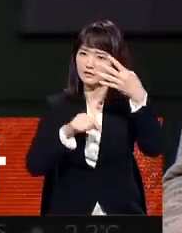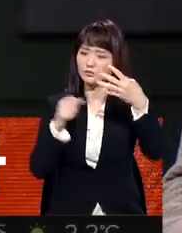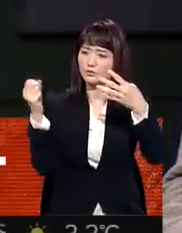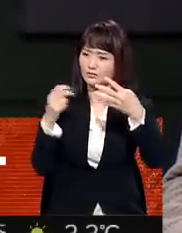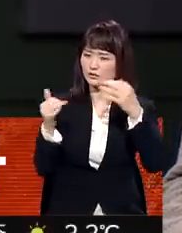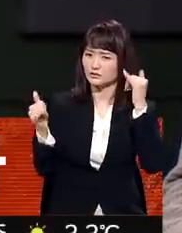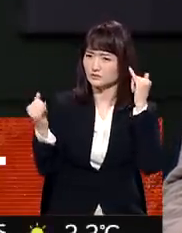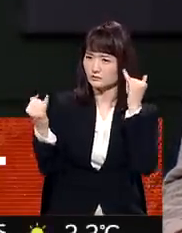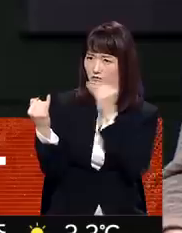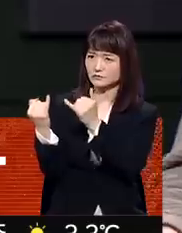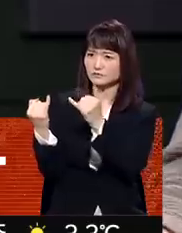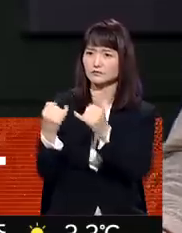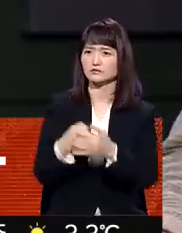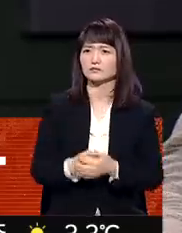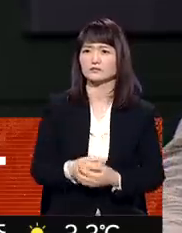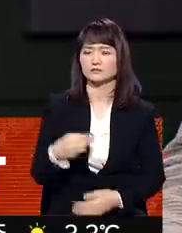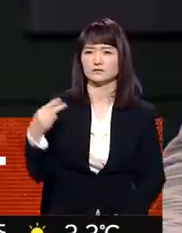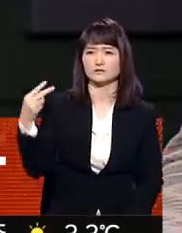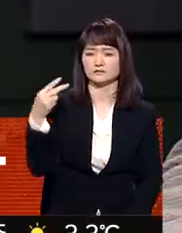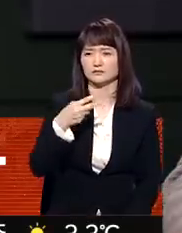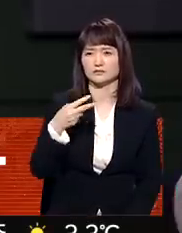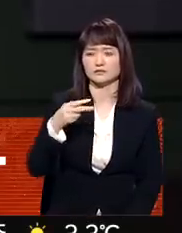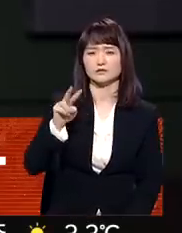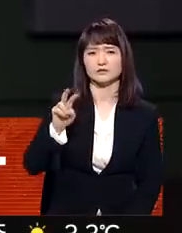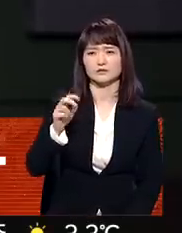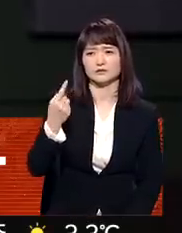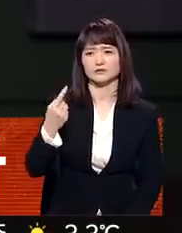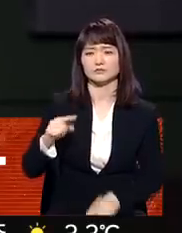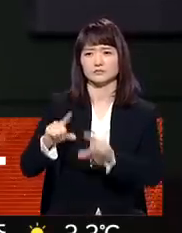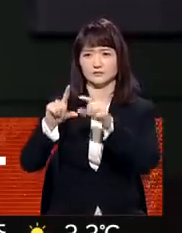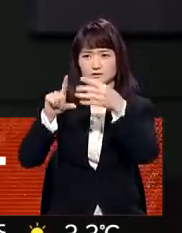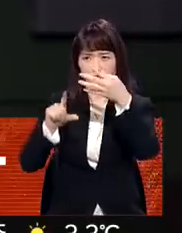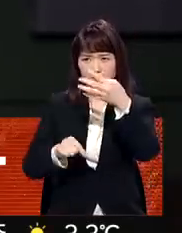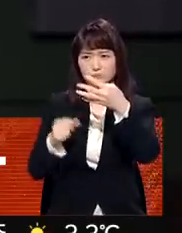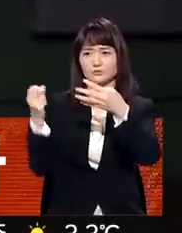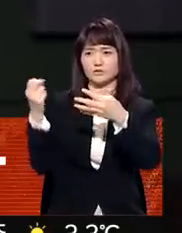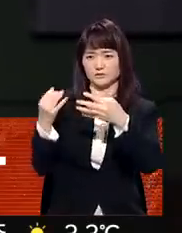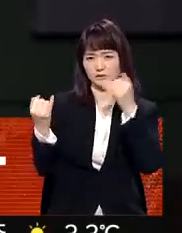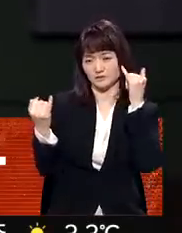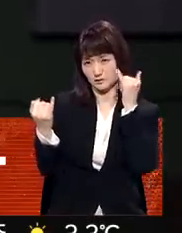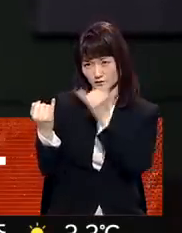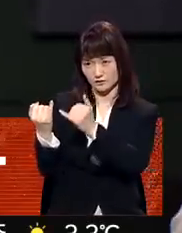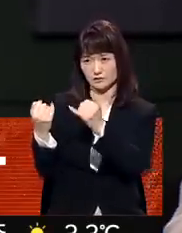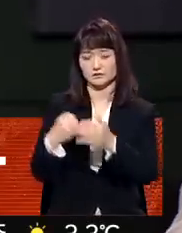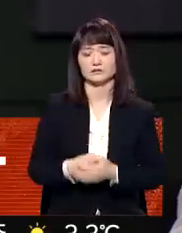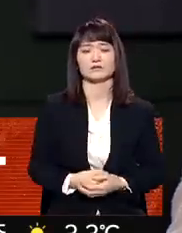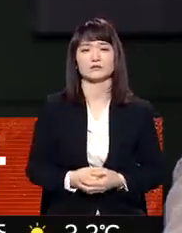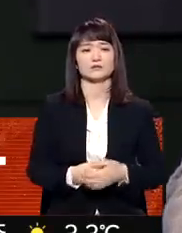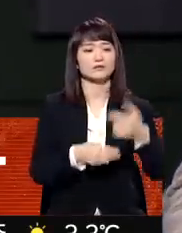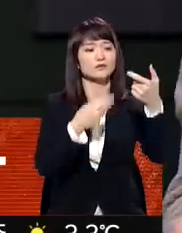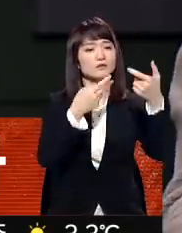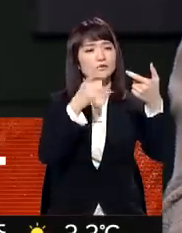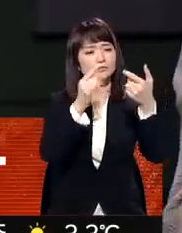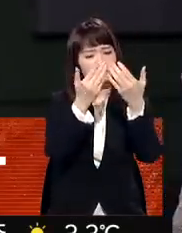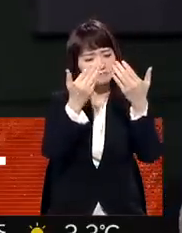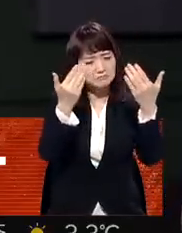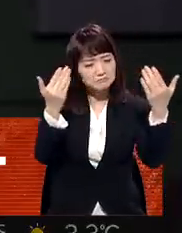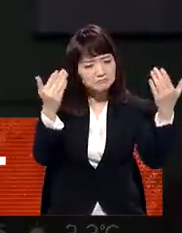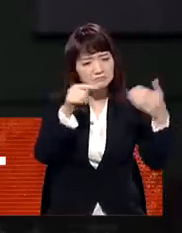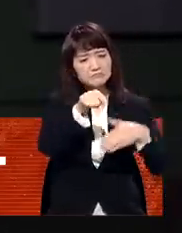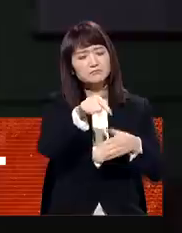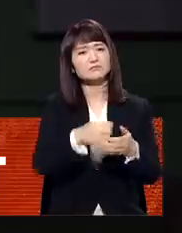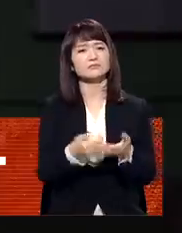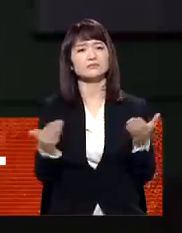받았는데요 죄송합니다 21년도 4월에 다시 연락을 받았는데요이 한 60대 유명 화가의 전시회가 조만간 열리는데 여기서